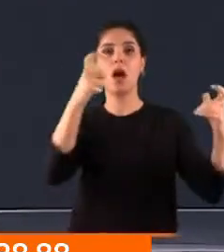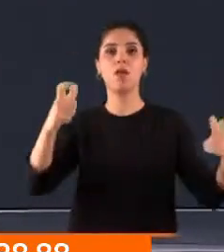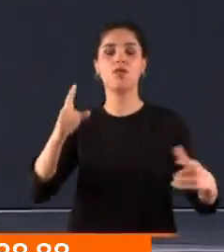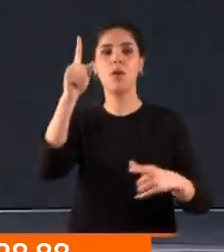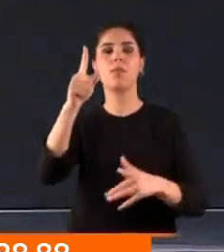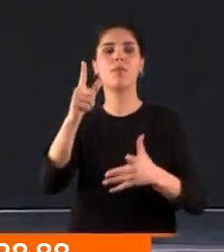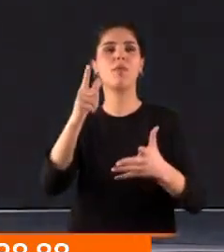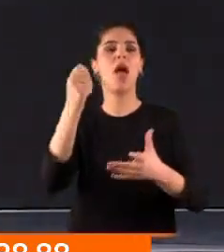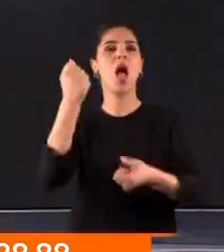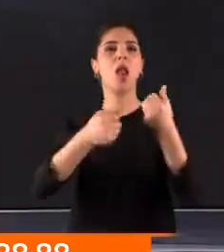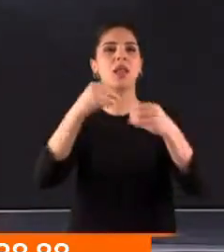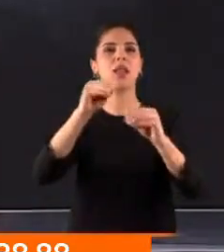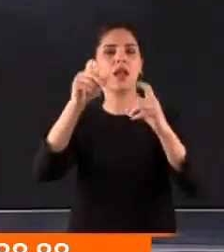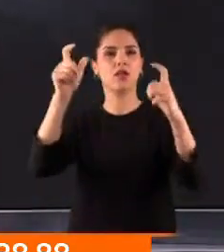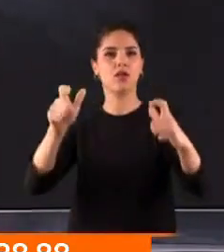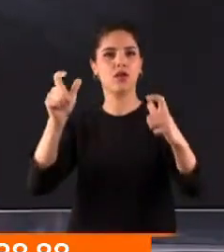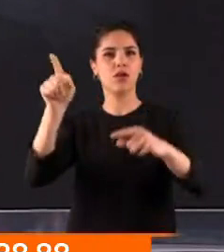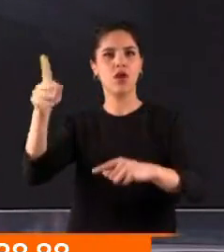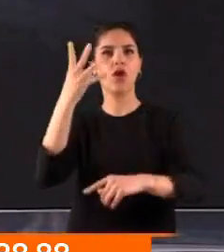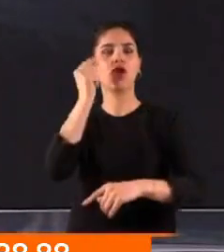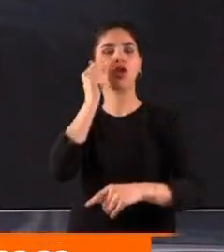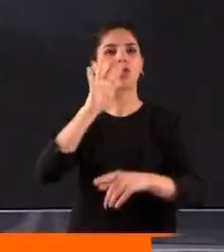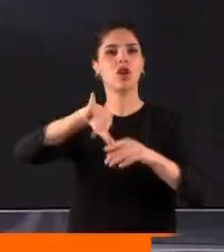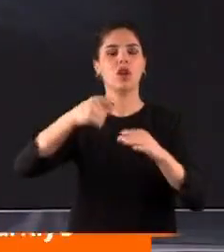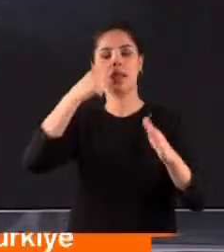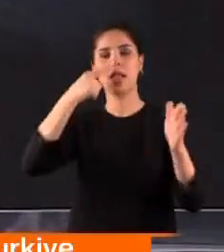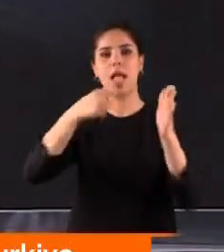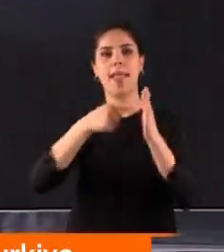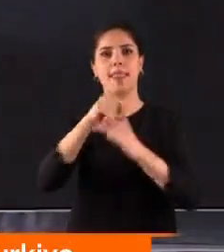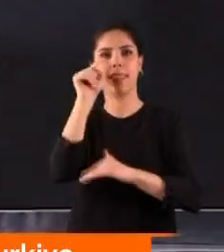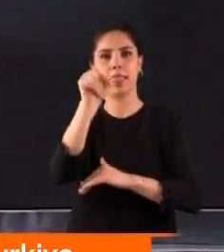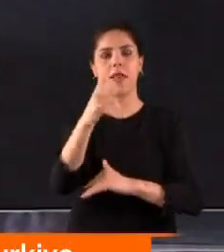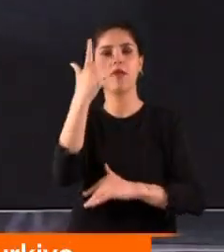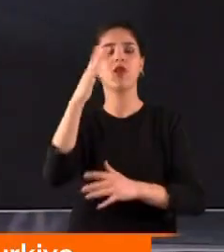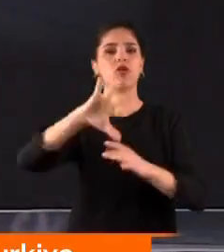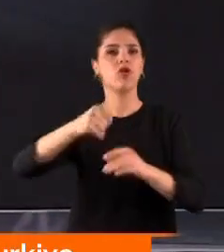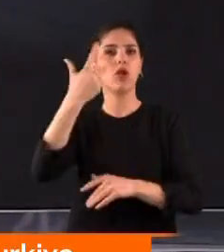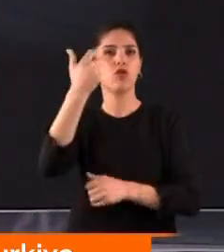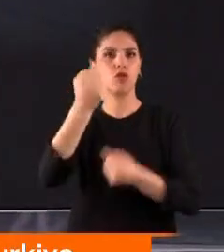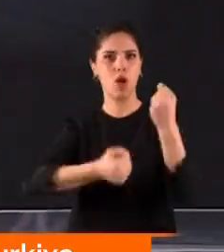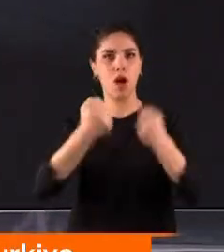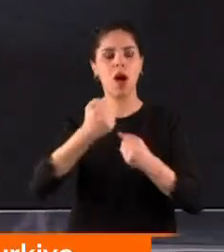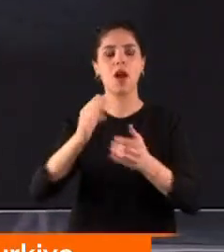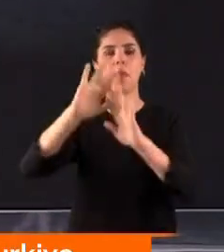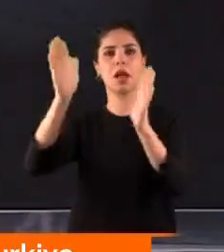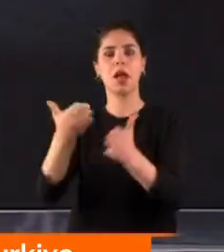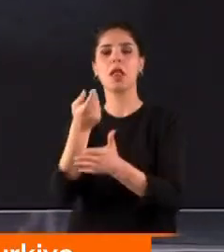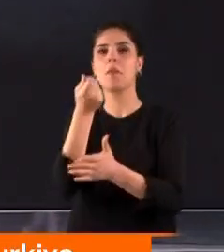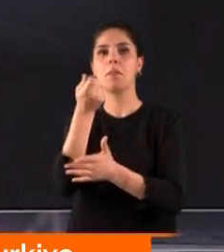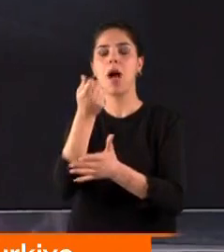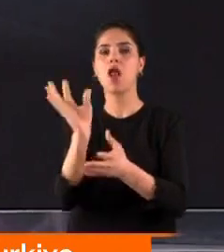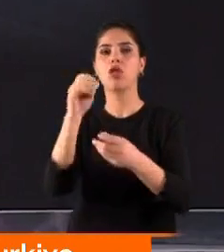Avcılar'da bir otogariri 4 kişilik hırsızlık çetesinin hedefi oldu. Çalınan 3 otomobil ve kasadaki para sebebiyle toplam